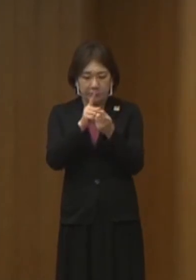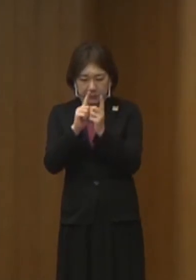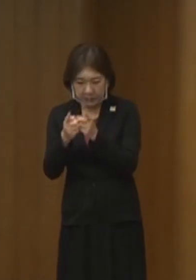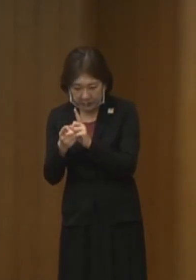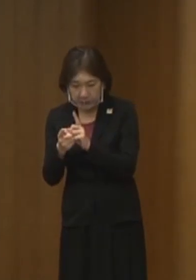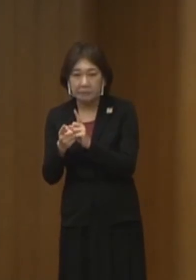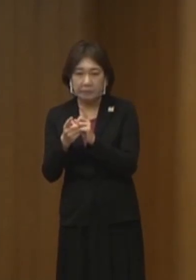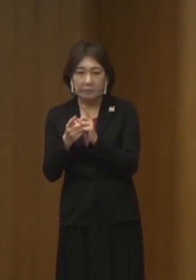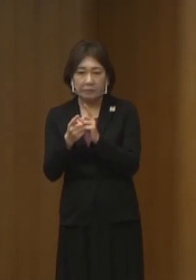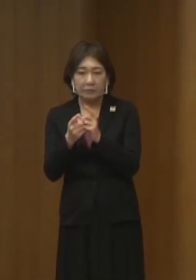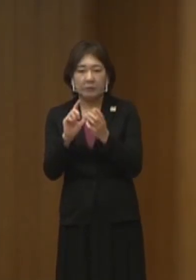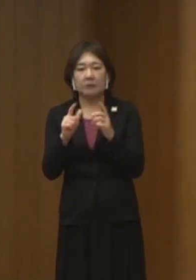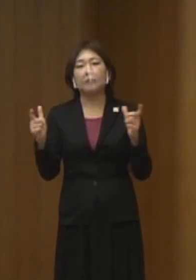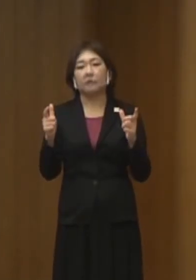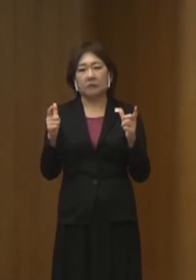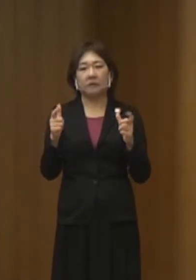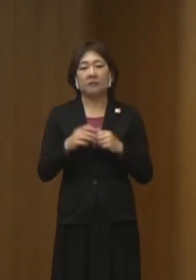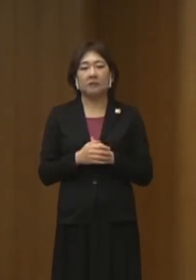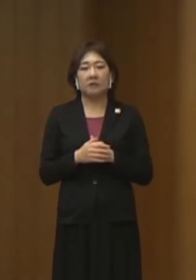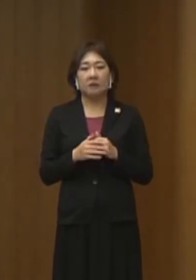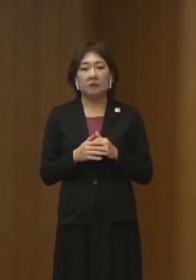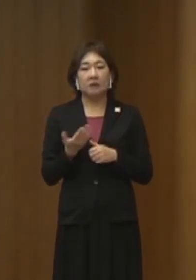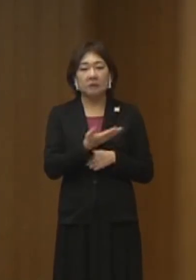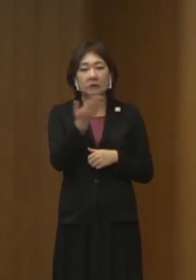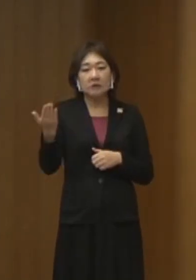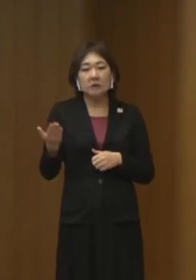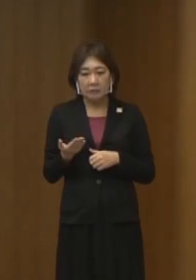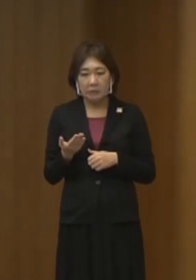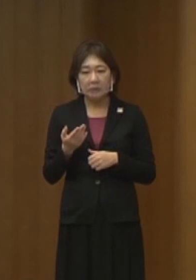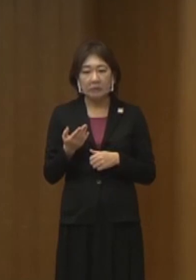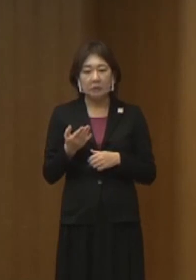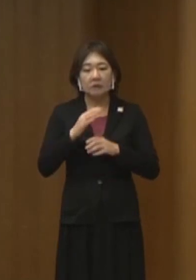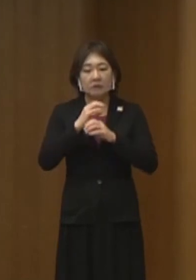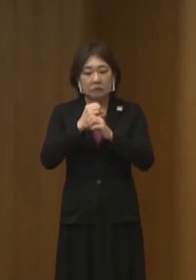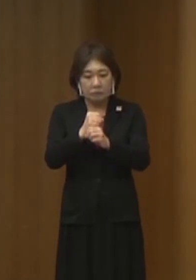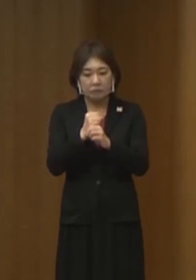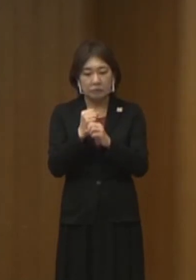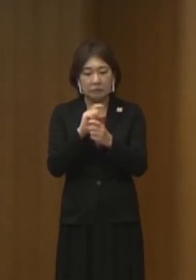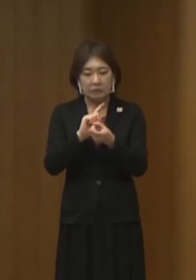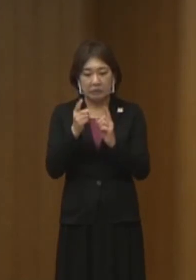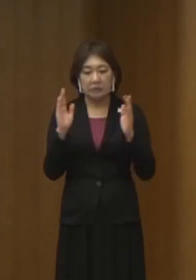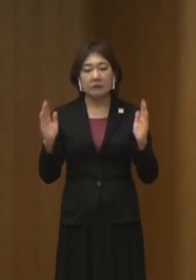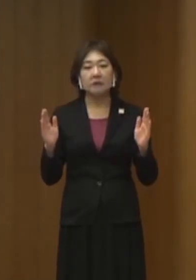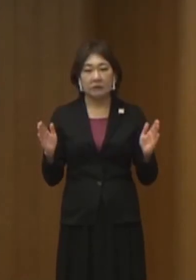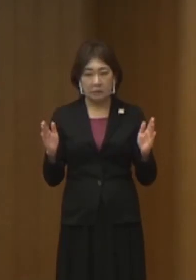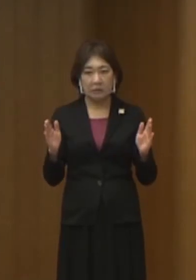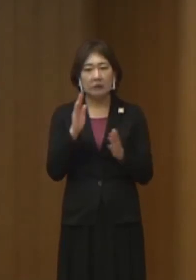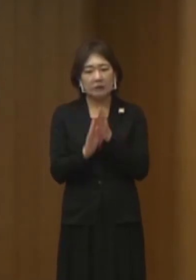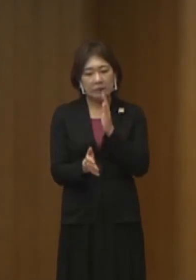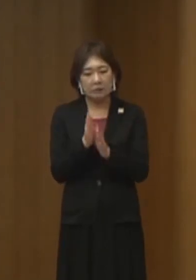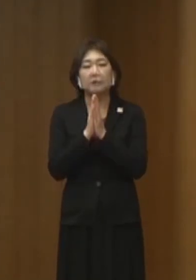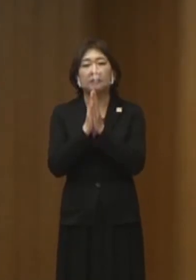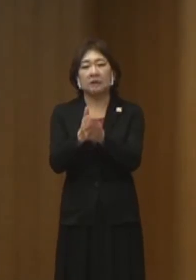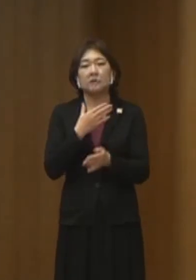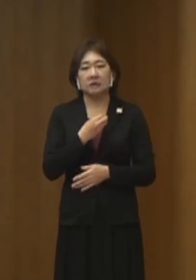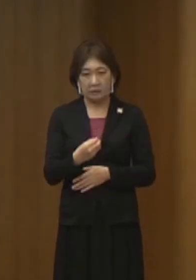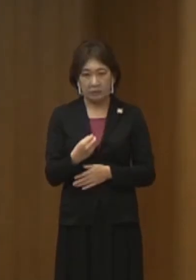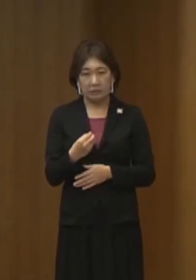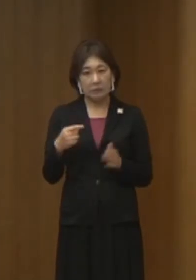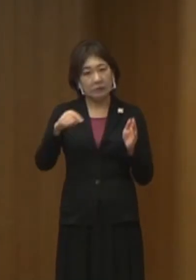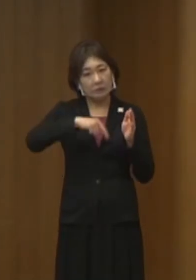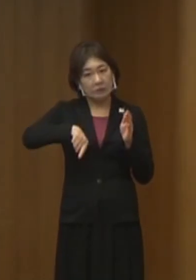ります。皆さんにはこの集中対策期間について改めて皆さんにご協力をお願いしたいことがございます。ま